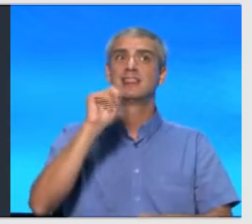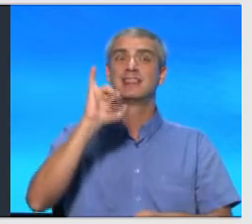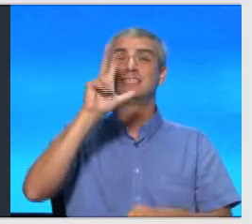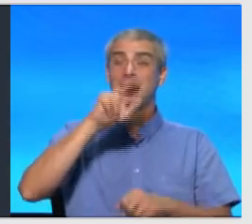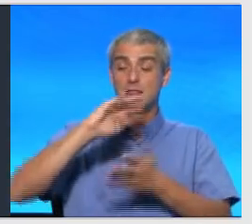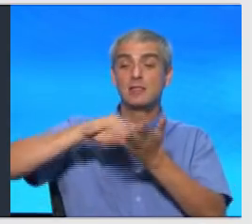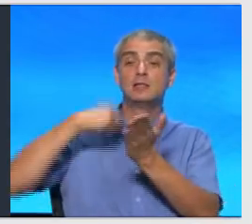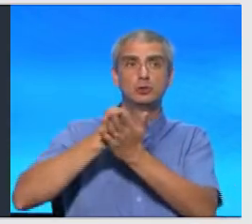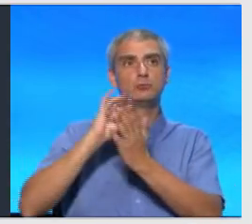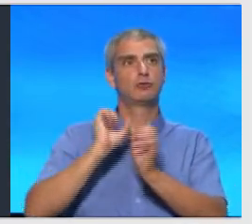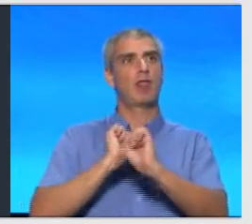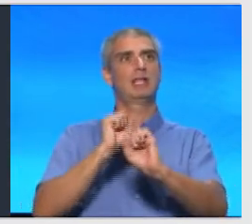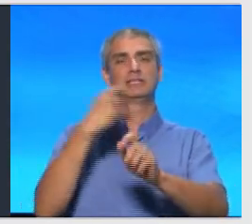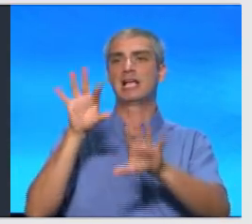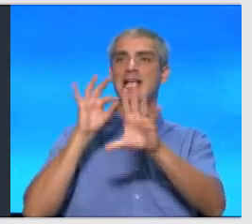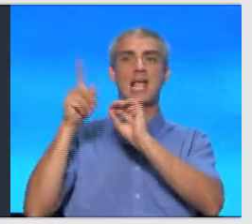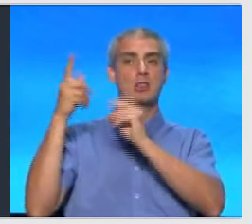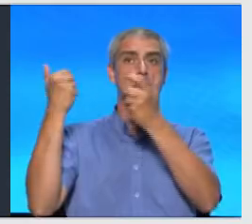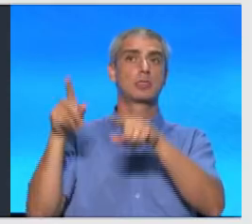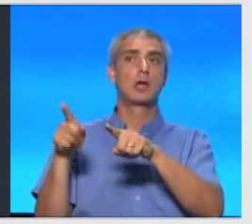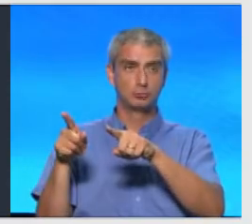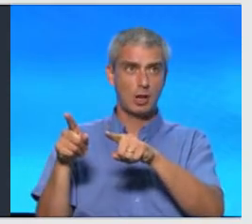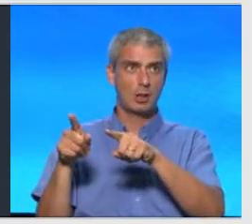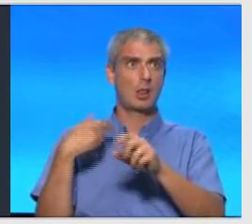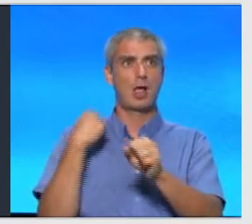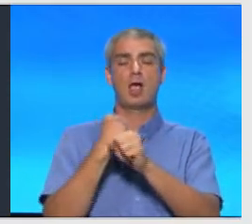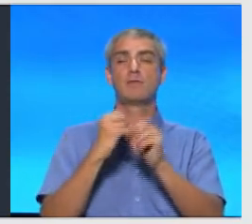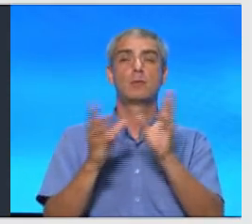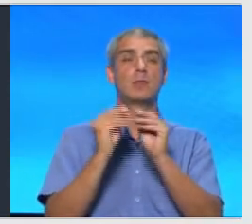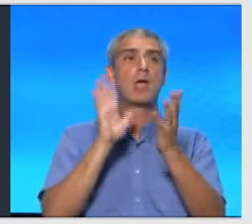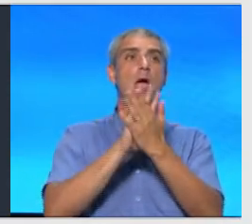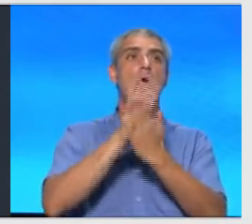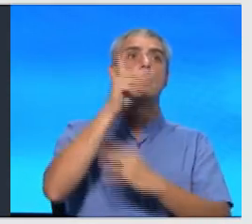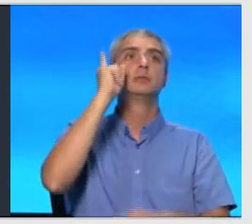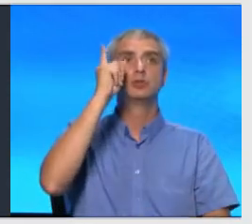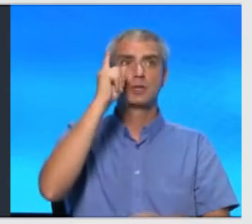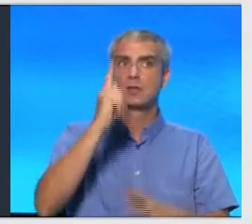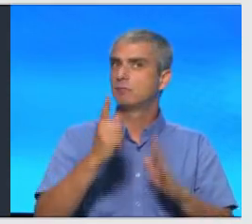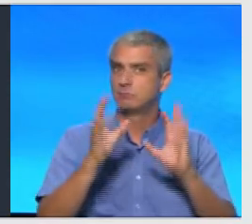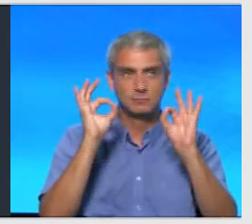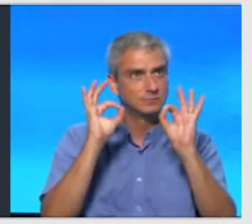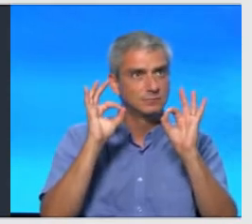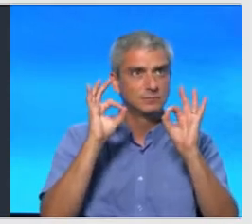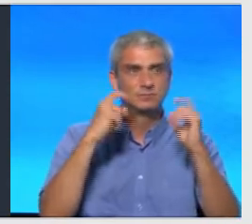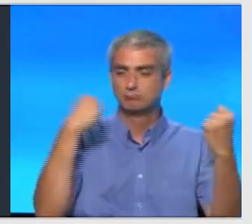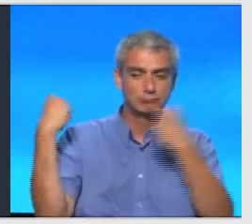כדי לחזק את קניון ראשון שוק שנכשל. עבדנו יחד 15 שנה ופעם אחת לא הייתה קטטה או עבירה